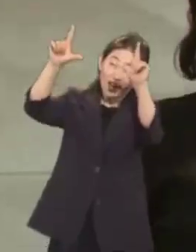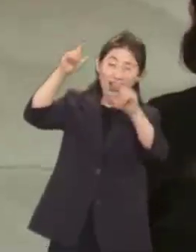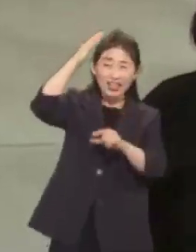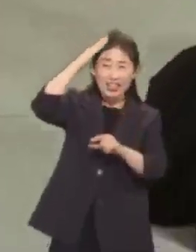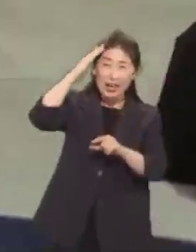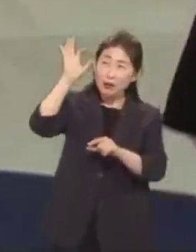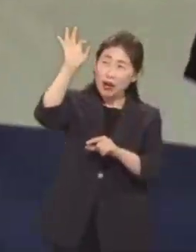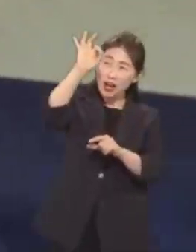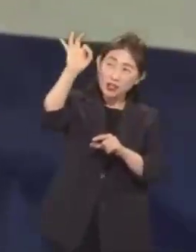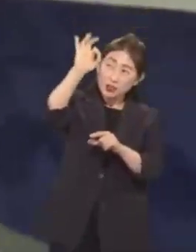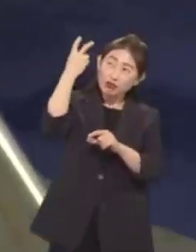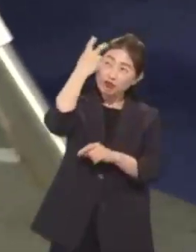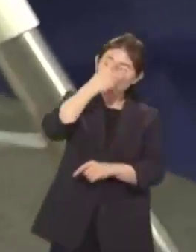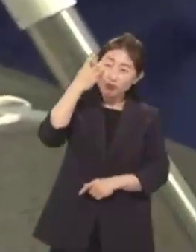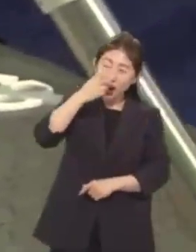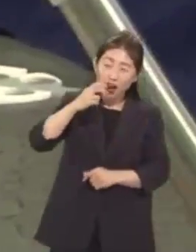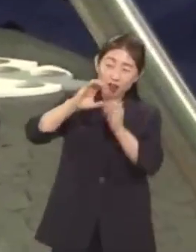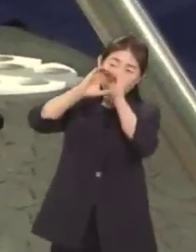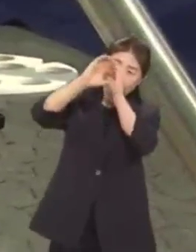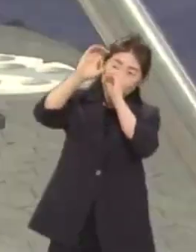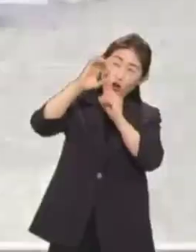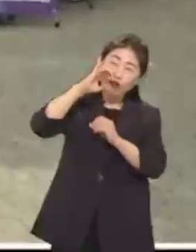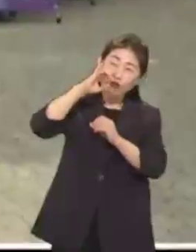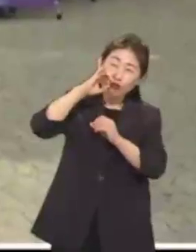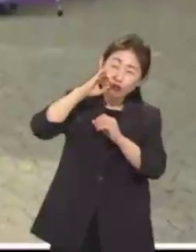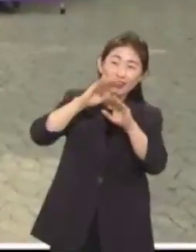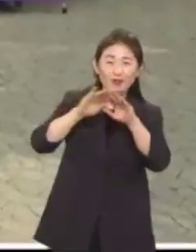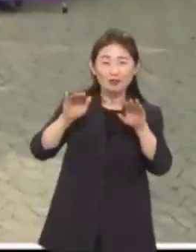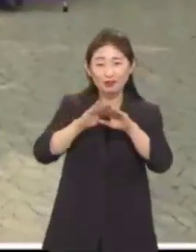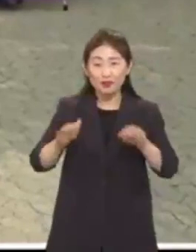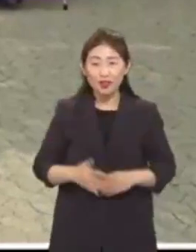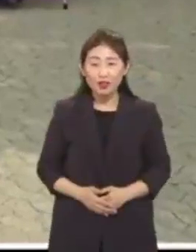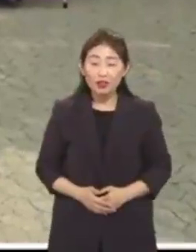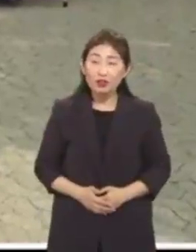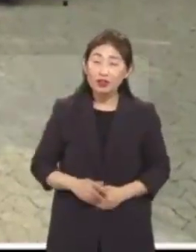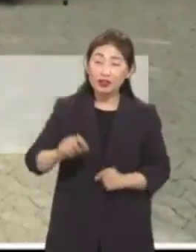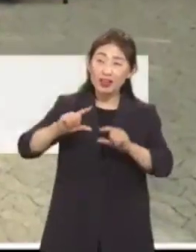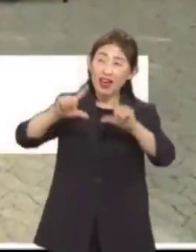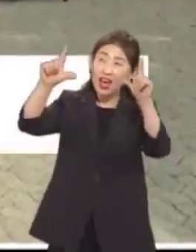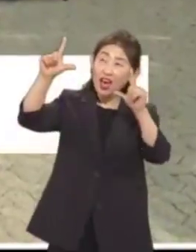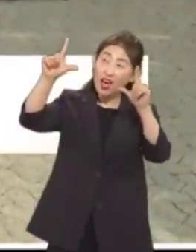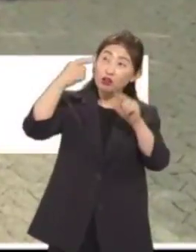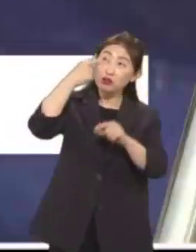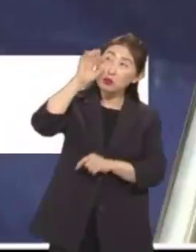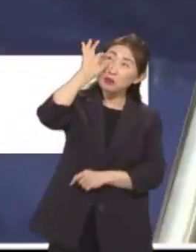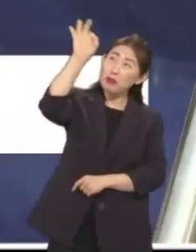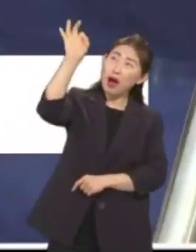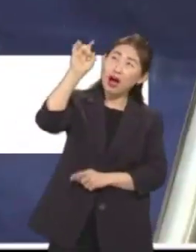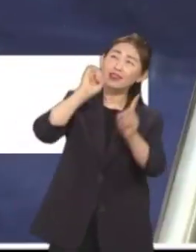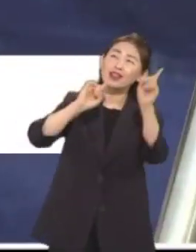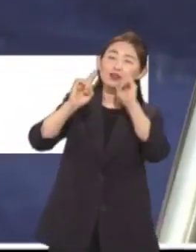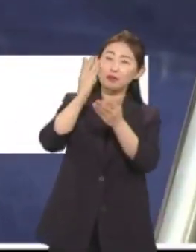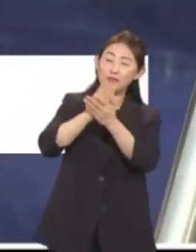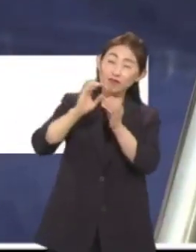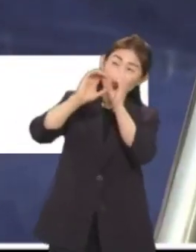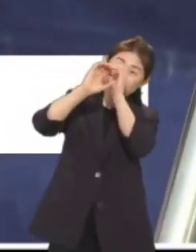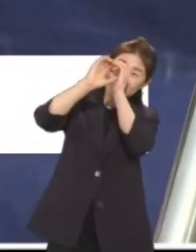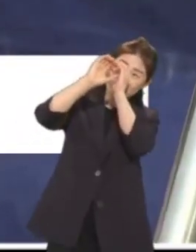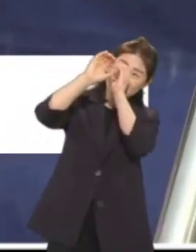관찰하며 천체에 대한 궁금증을 채워나갑니다. 눈으로 보면 태양을 보면 다칠 수 있는데